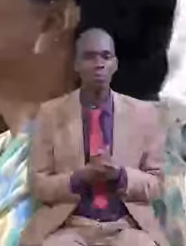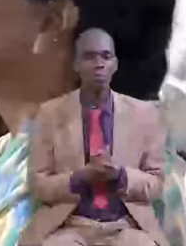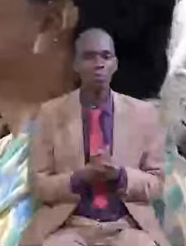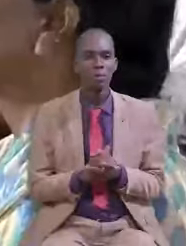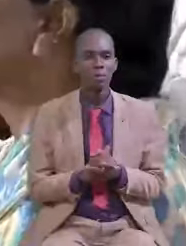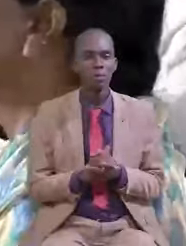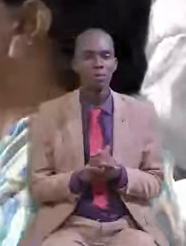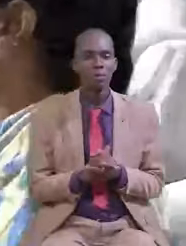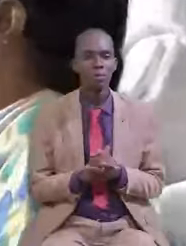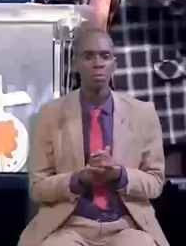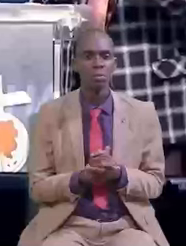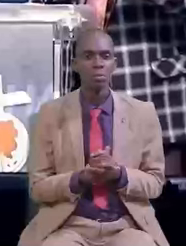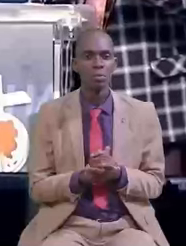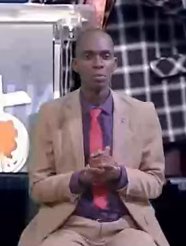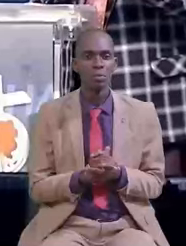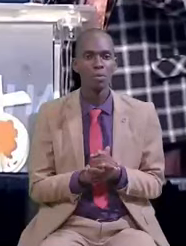le ciel.